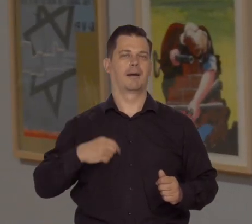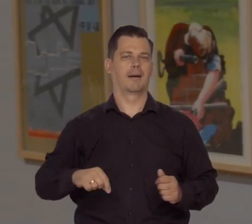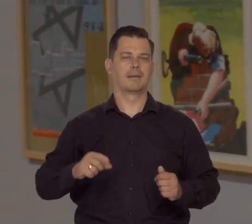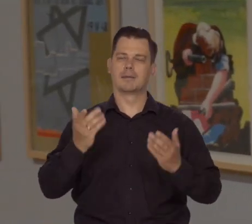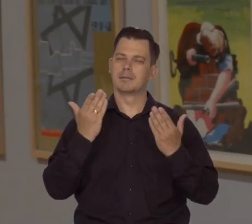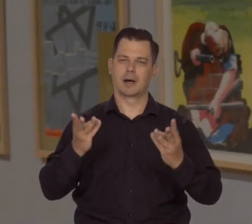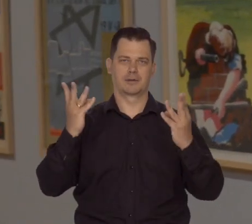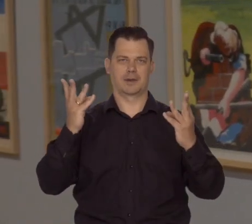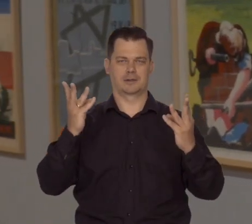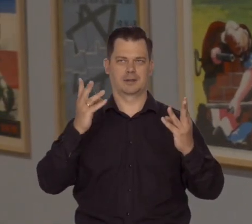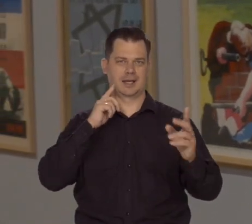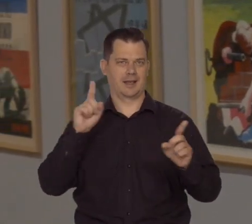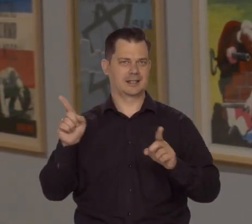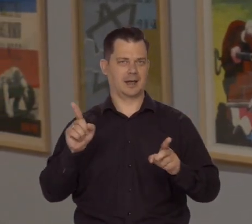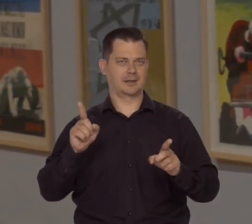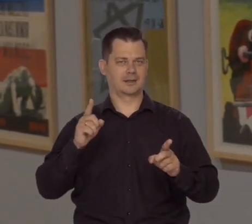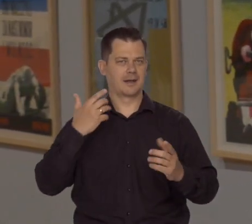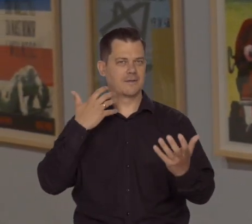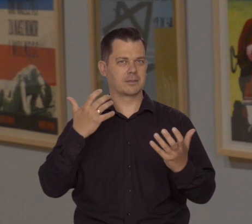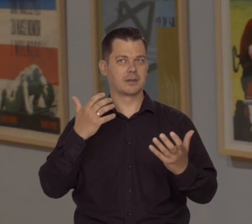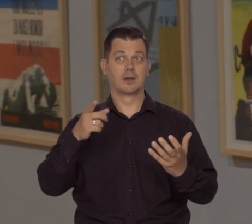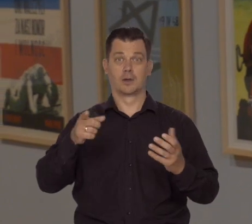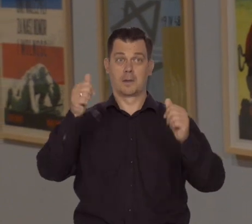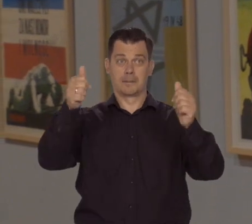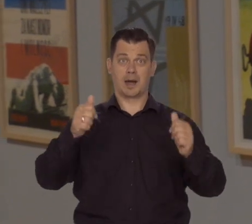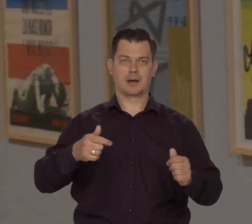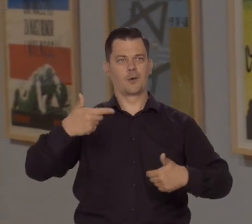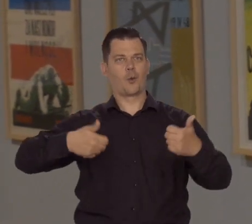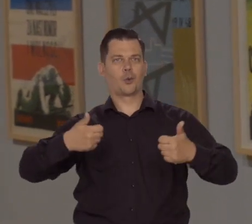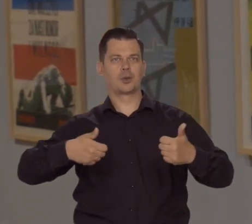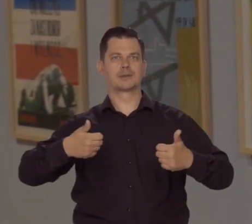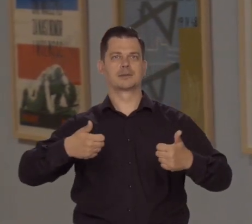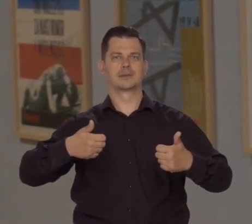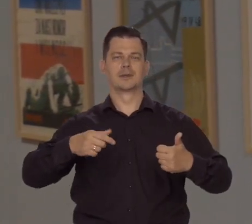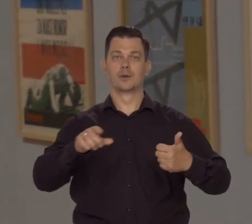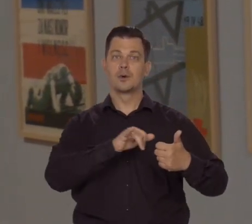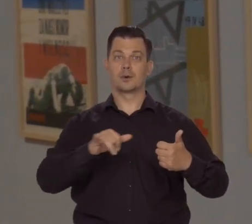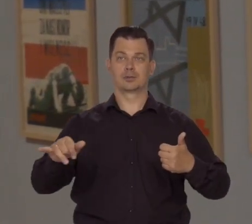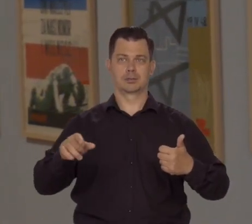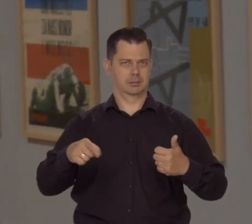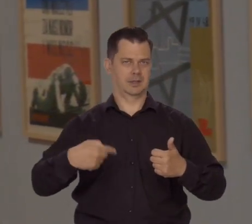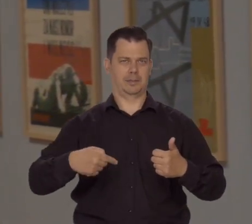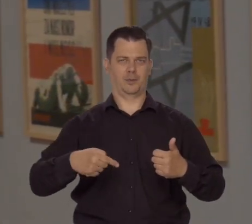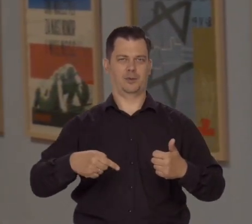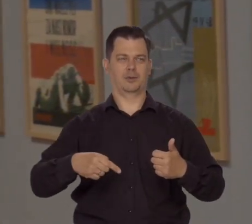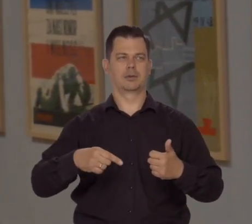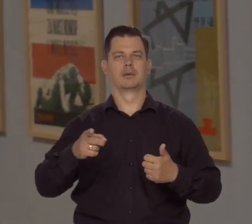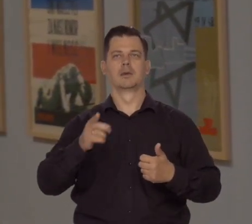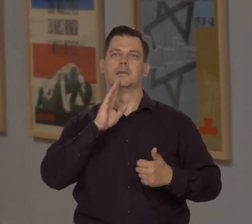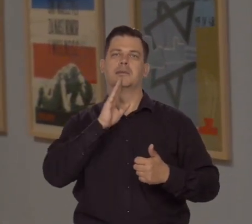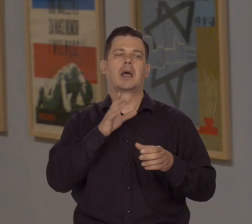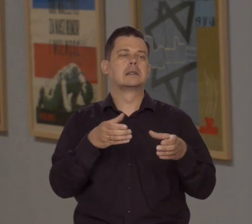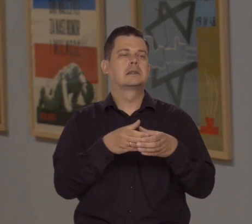nam bardzo ważne znaczenia. Przekonuje bowiem, że te dwa konkursy na plakaty rocznicowe nie były wcale